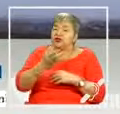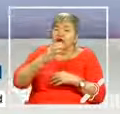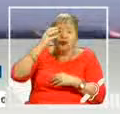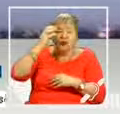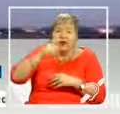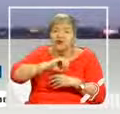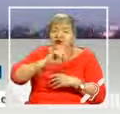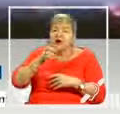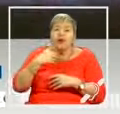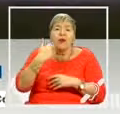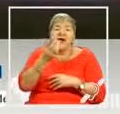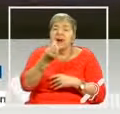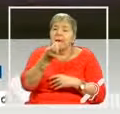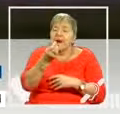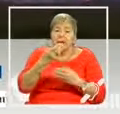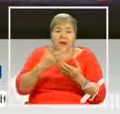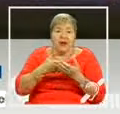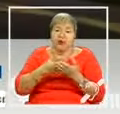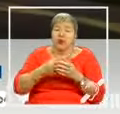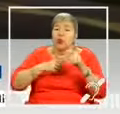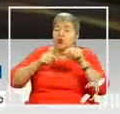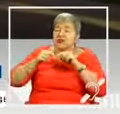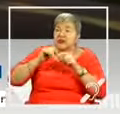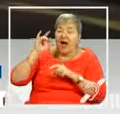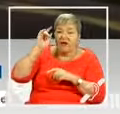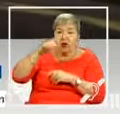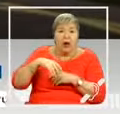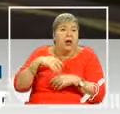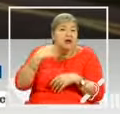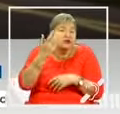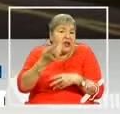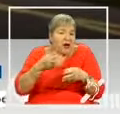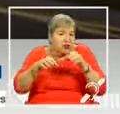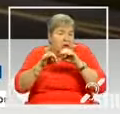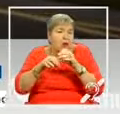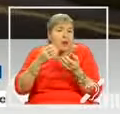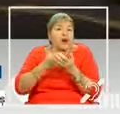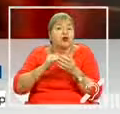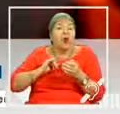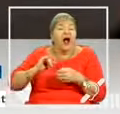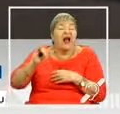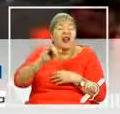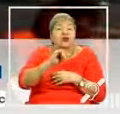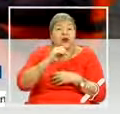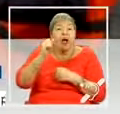subvenționeze acest mijloc de transport și să ofere în schimb variante accesibile pentru călătoriile cu trenul.